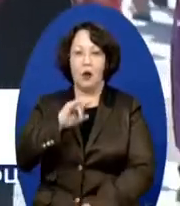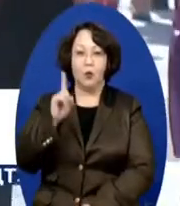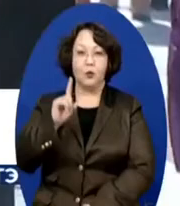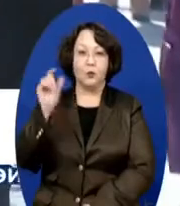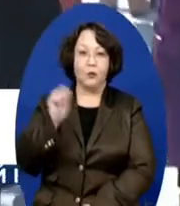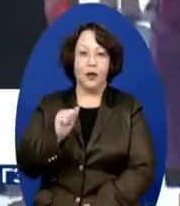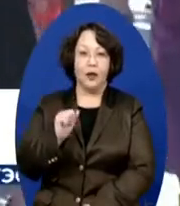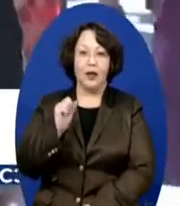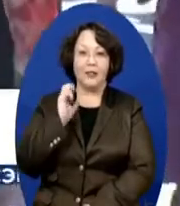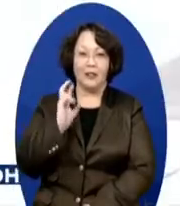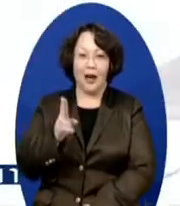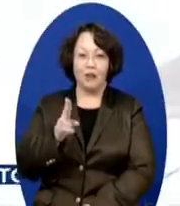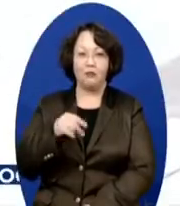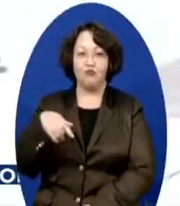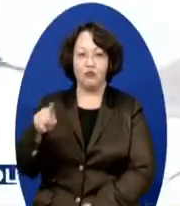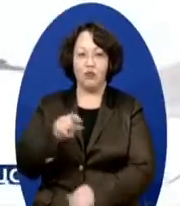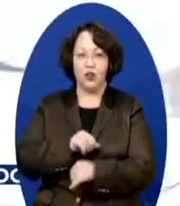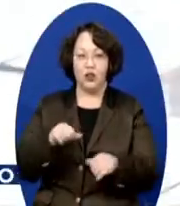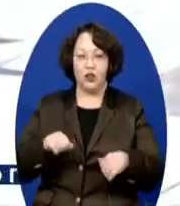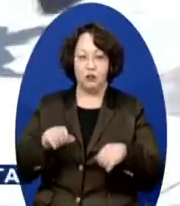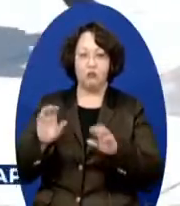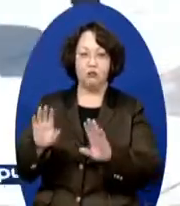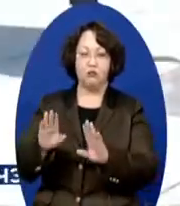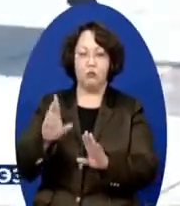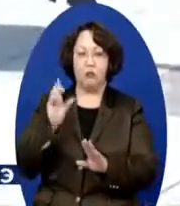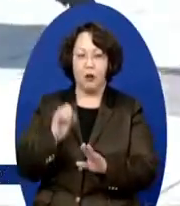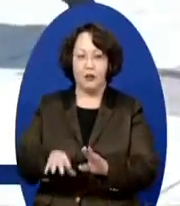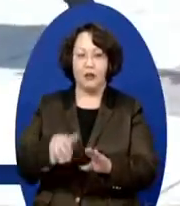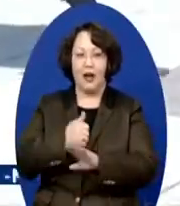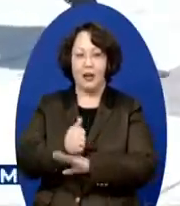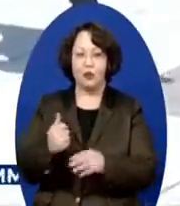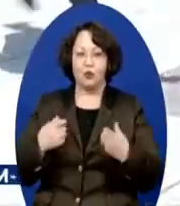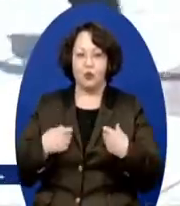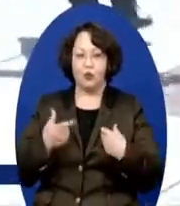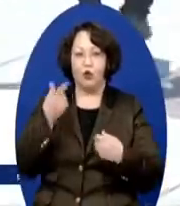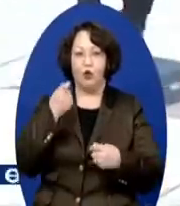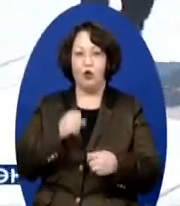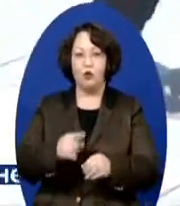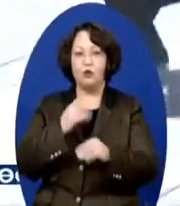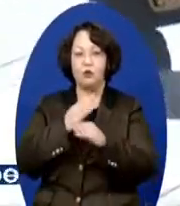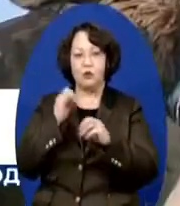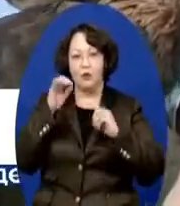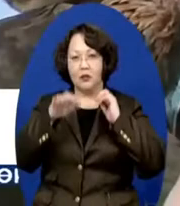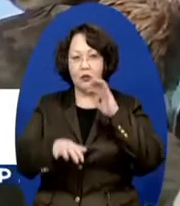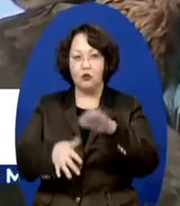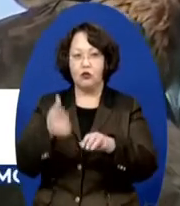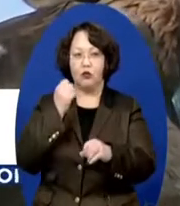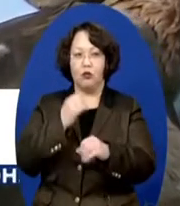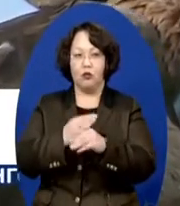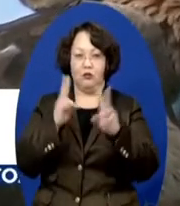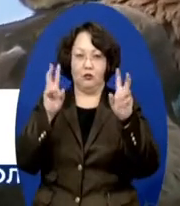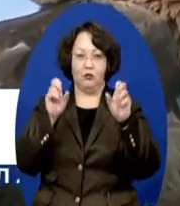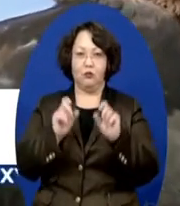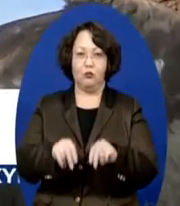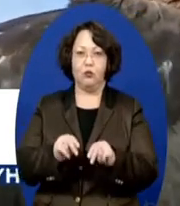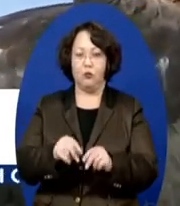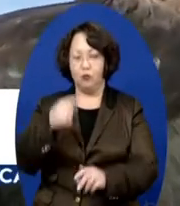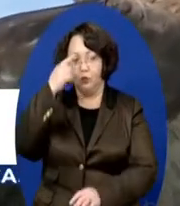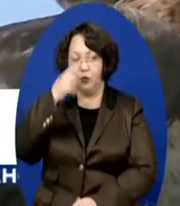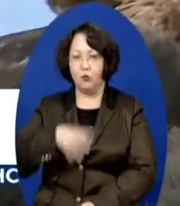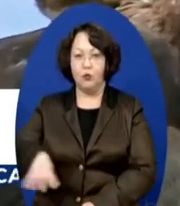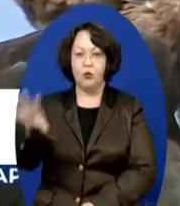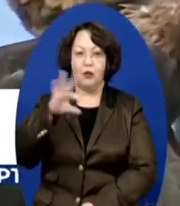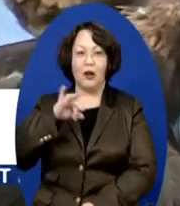түмний төдийгүй аялал жуулчлалын гол бүтээгдэхүүн болж байгааг нутгийн иргэд ингэж ярьлаа. Монголын бүх хартын